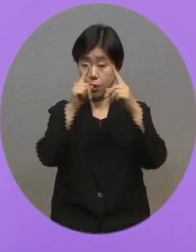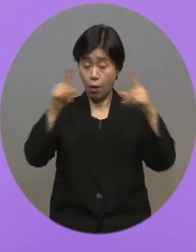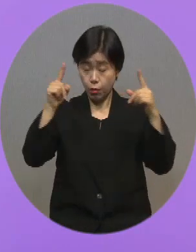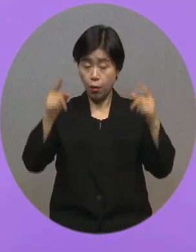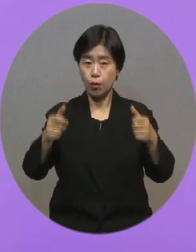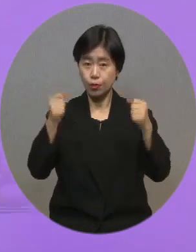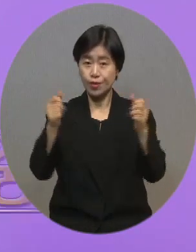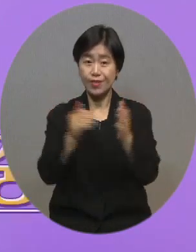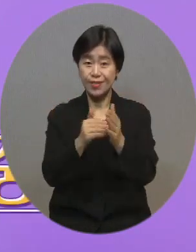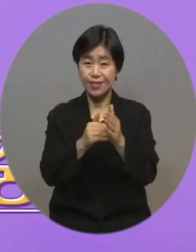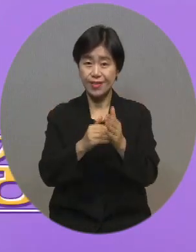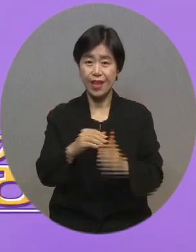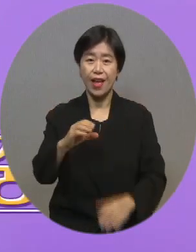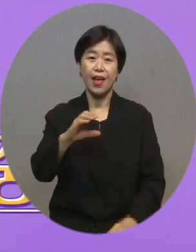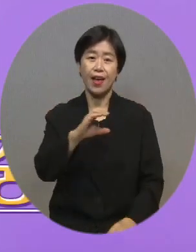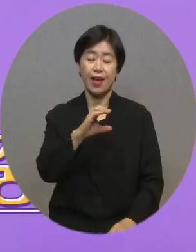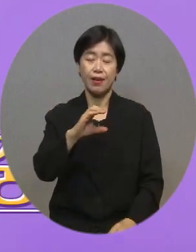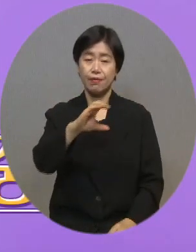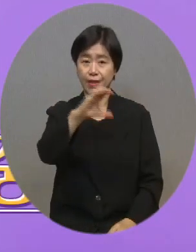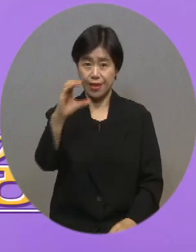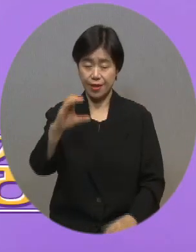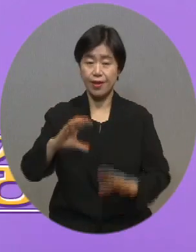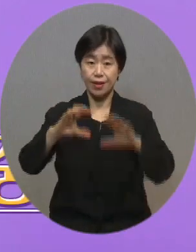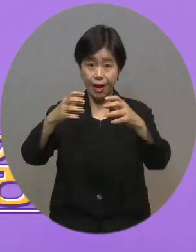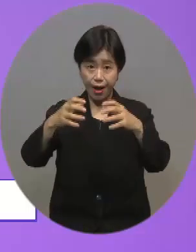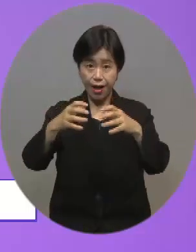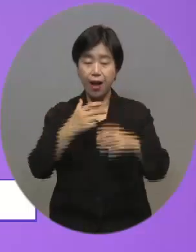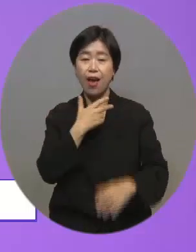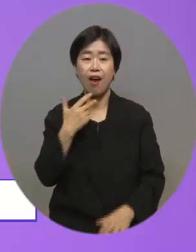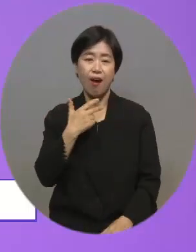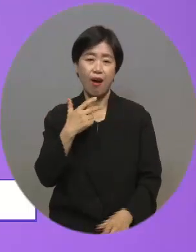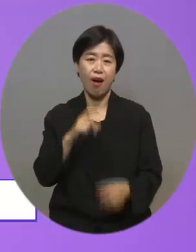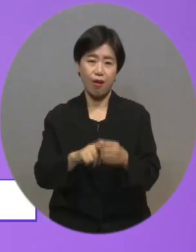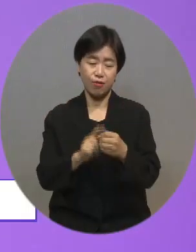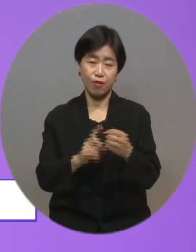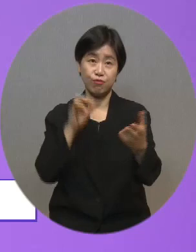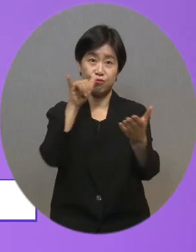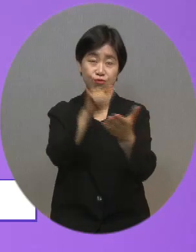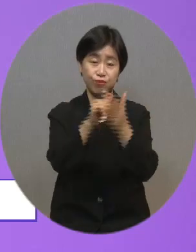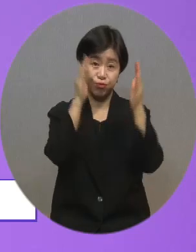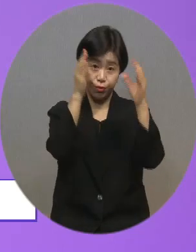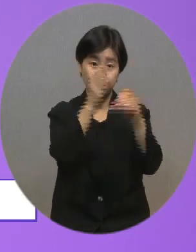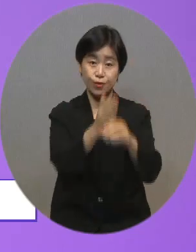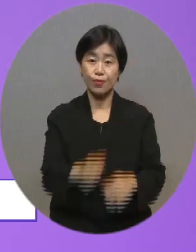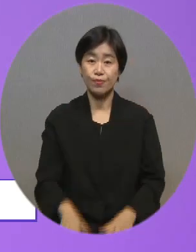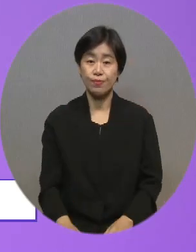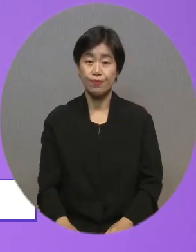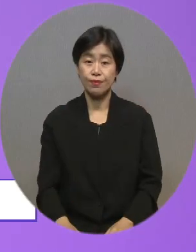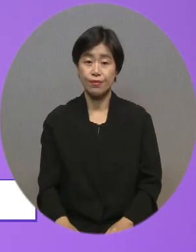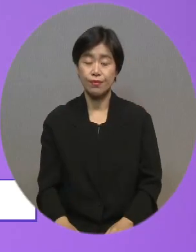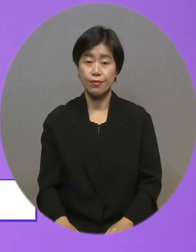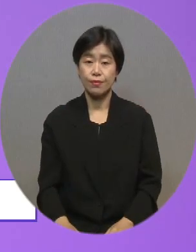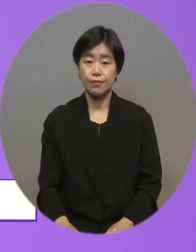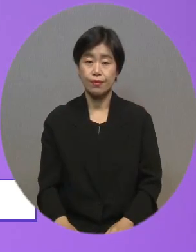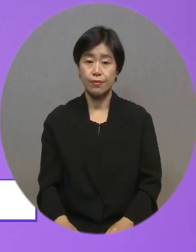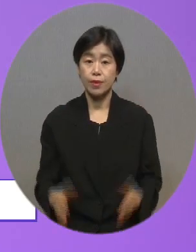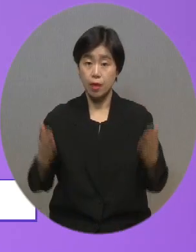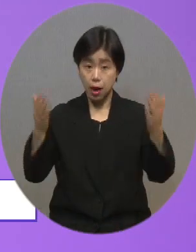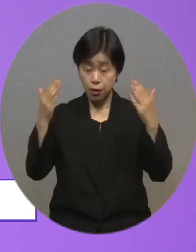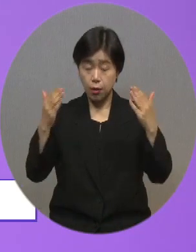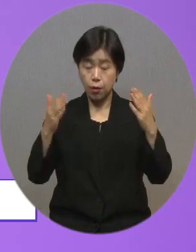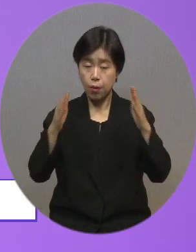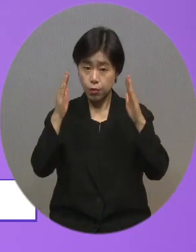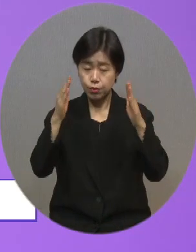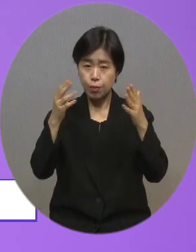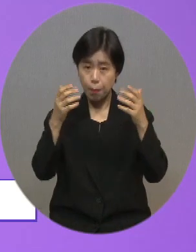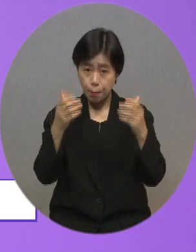졸업했고요. 지금 캐나다에 어학연수를 가서 영어를 열심히 좀 공부하고 있습니다. 교육을 종료하고 이제 하나원 밖에 나갈 때